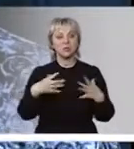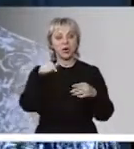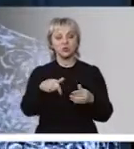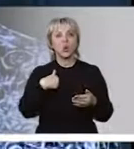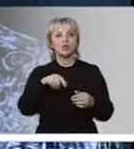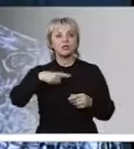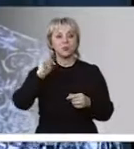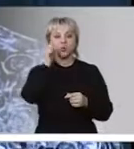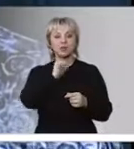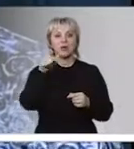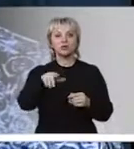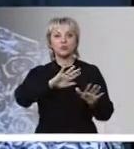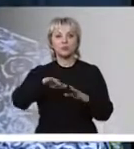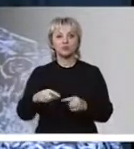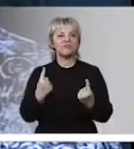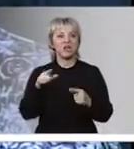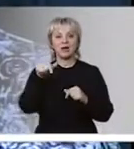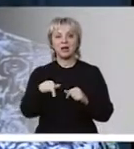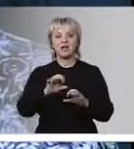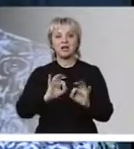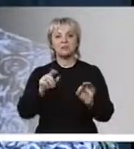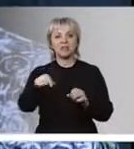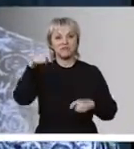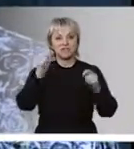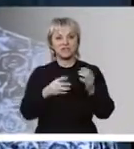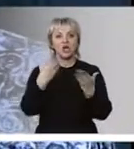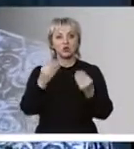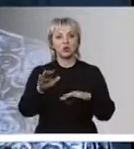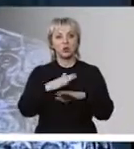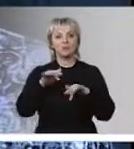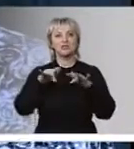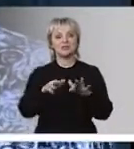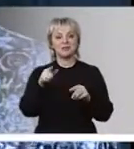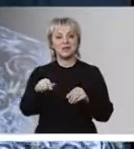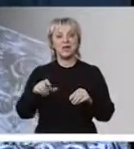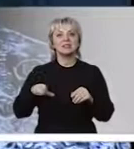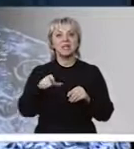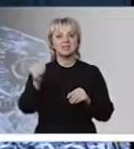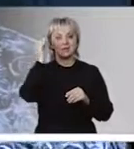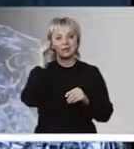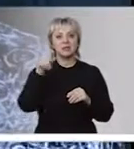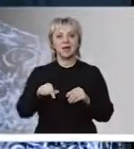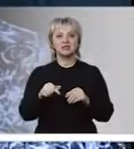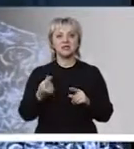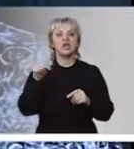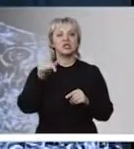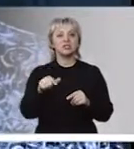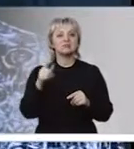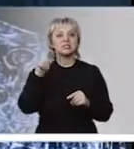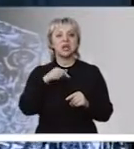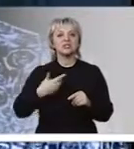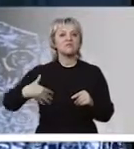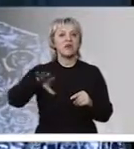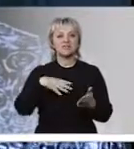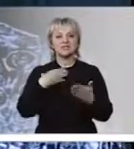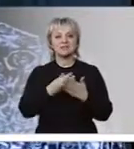праздниках. У нас в прошлом году прошел великолепный такой фестиваль «День добрых дел», «Донские таланты». И там вот, знаете, ну, во